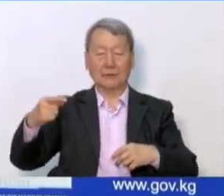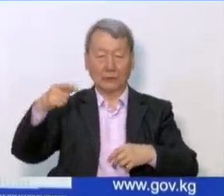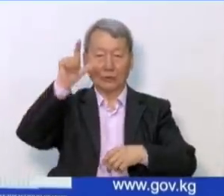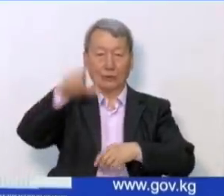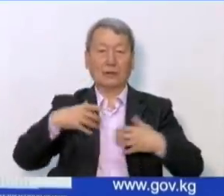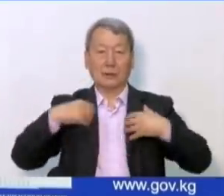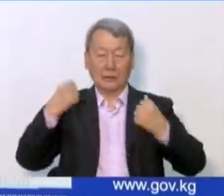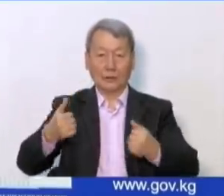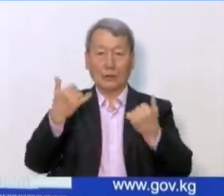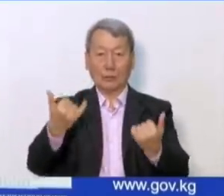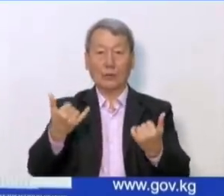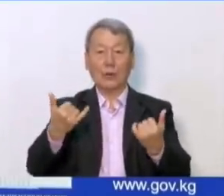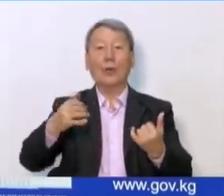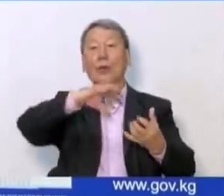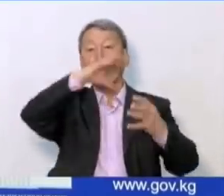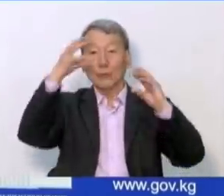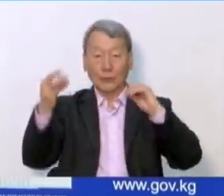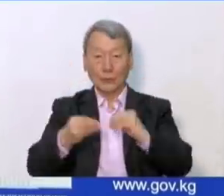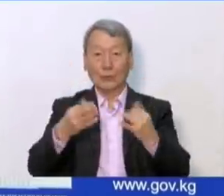ошентип бүгін республика бойынша